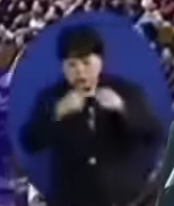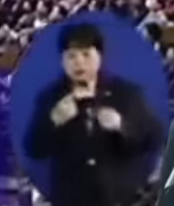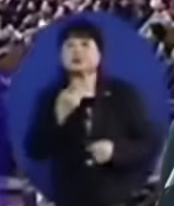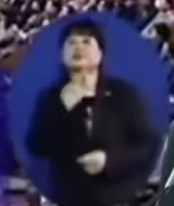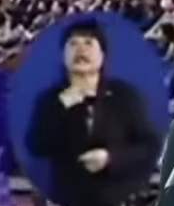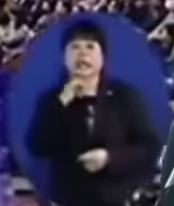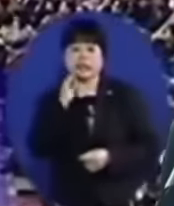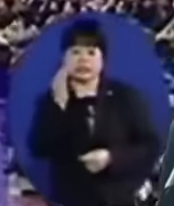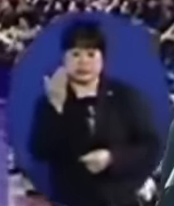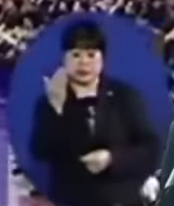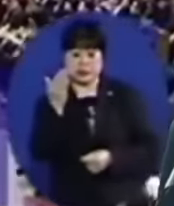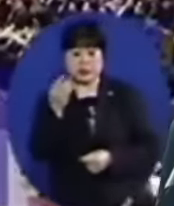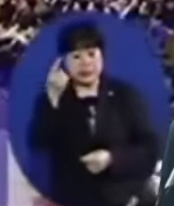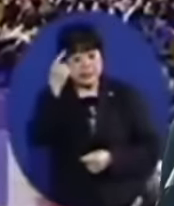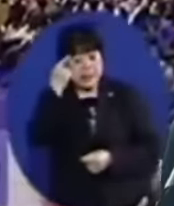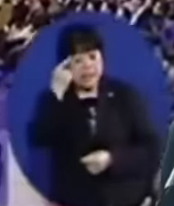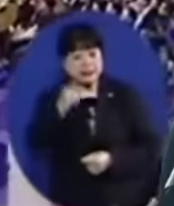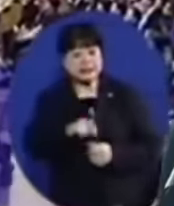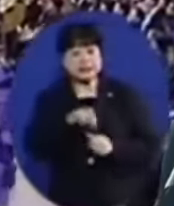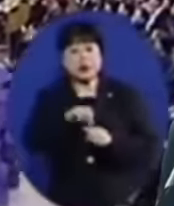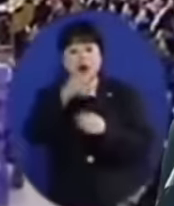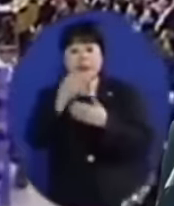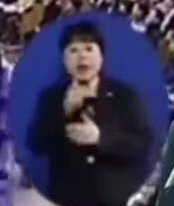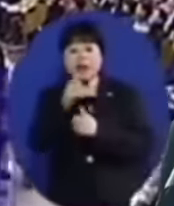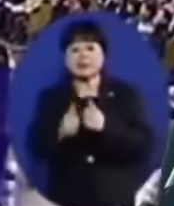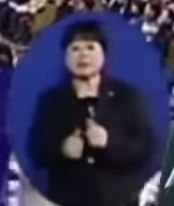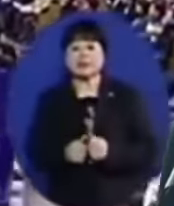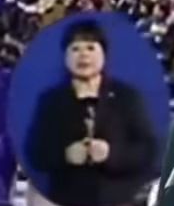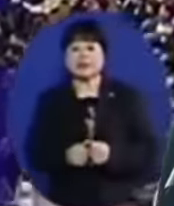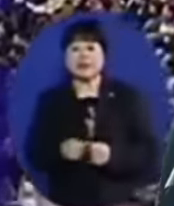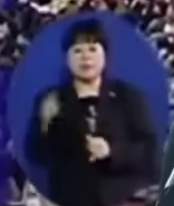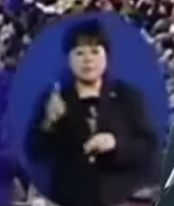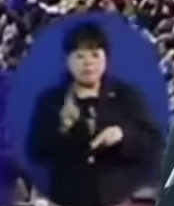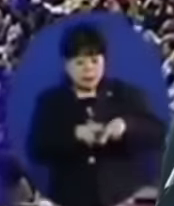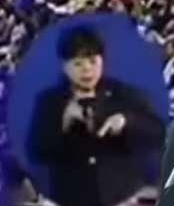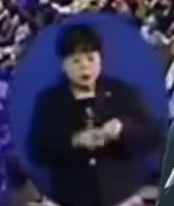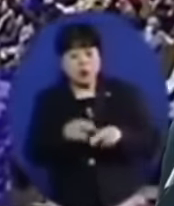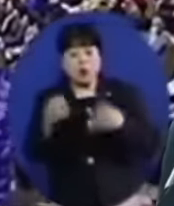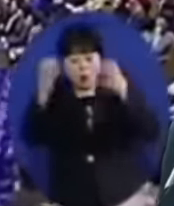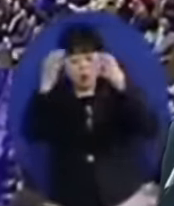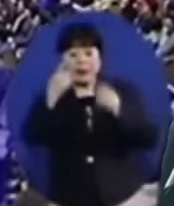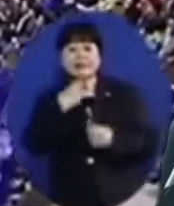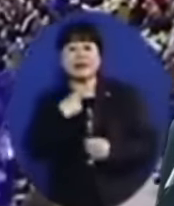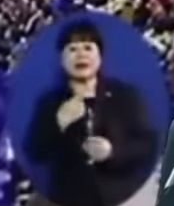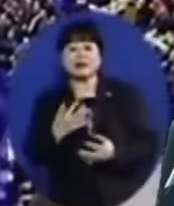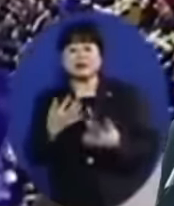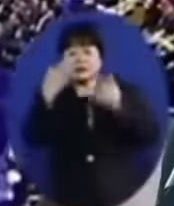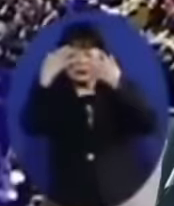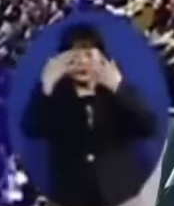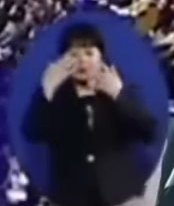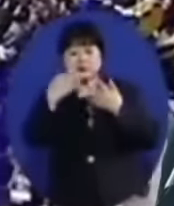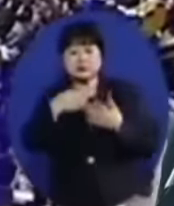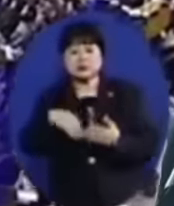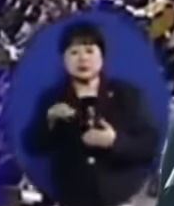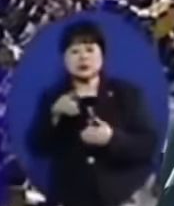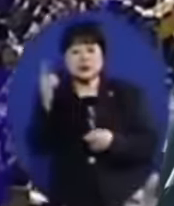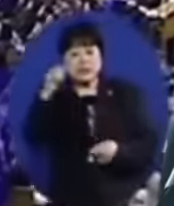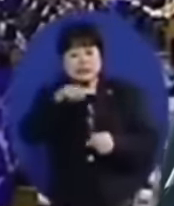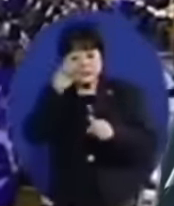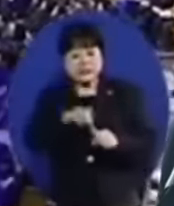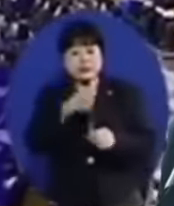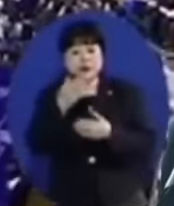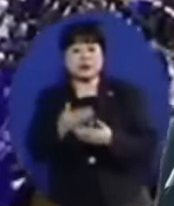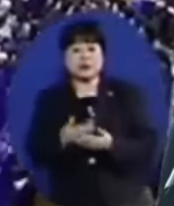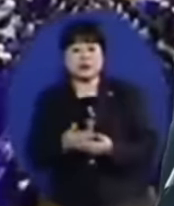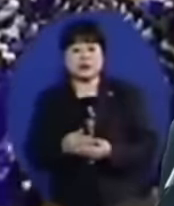당하였거늘 우리는 생각하기를 그는 징벌을 받아 하나님께 맞으며 고난을 당한다 하였노라. 그가 찔리면 우리 허물리나미요 그가 상하면 우리 죄악을